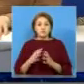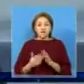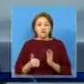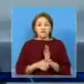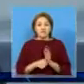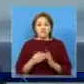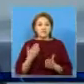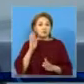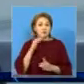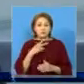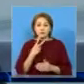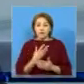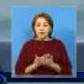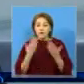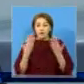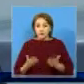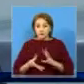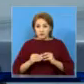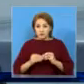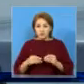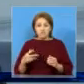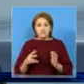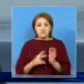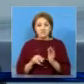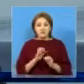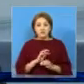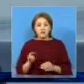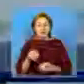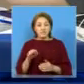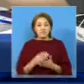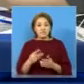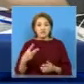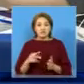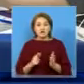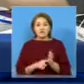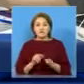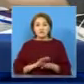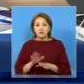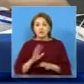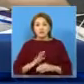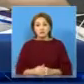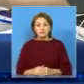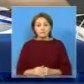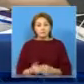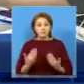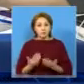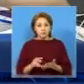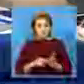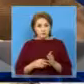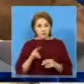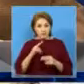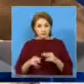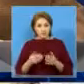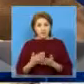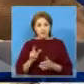тіршілік көзіне зәру. Бүгінде жалпы құны 8 миллиард теңгені құрайтын 27 жоба іске асып жатыр. Бұл жобалар сәтімен